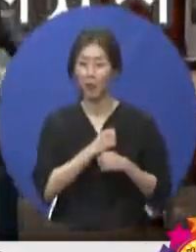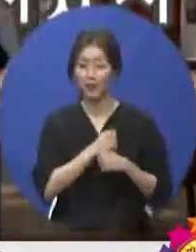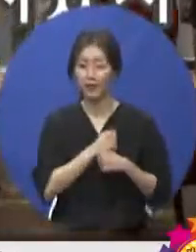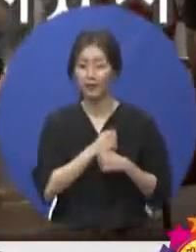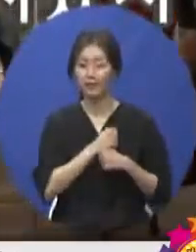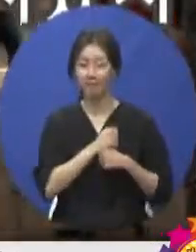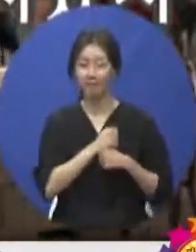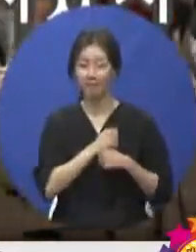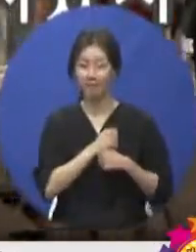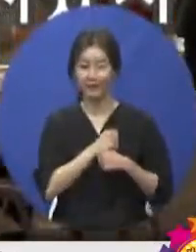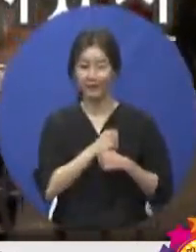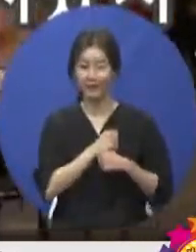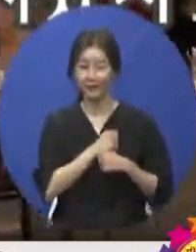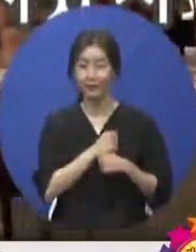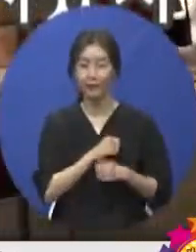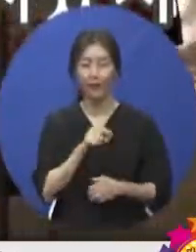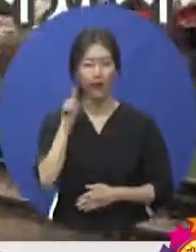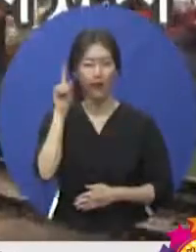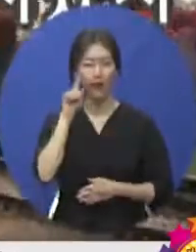살짝이